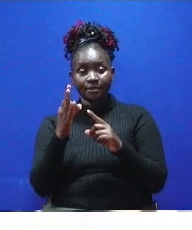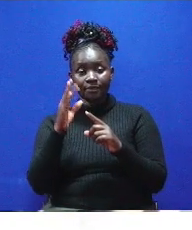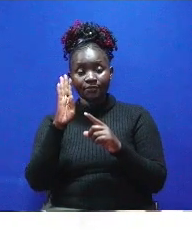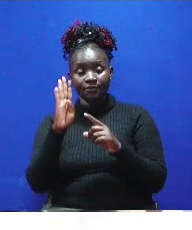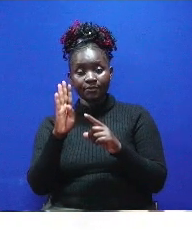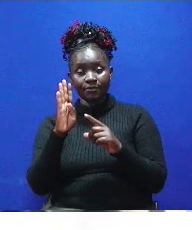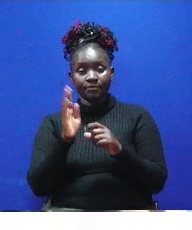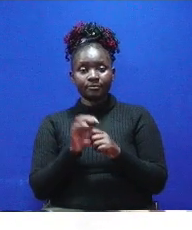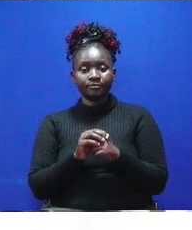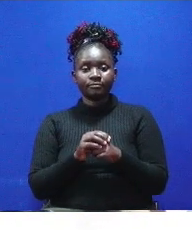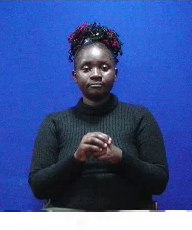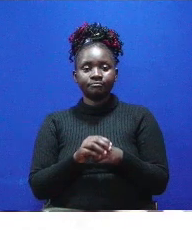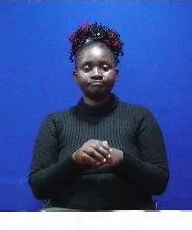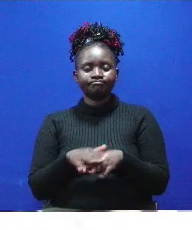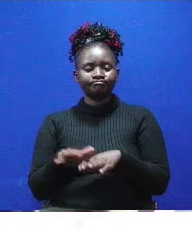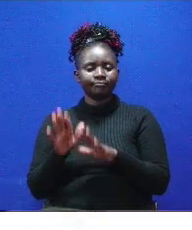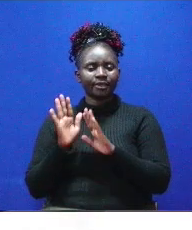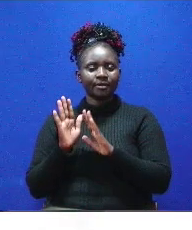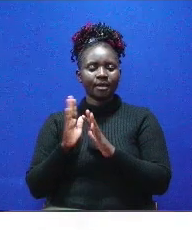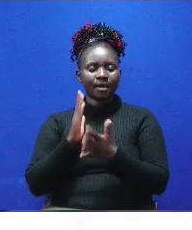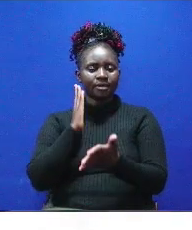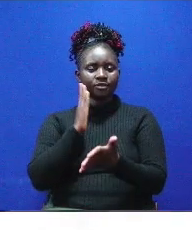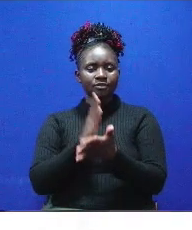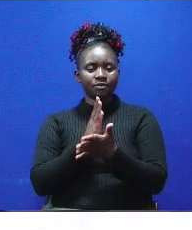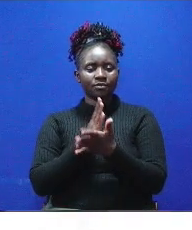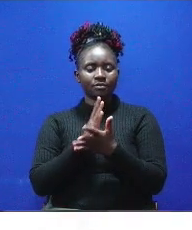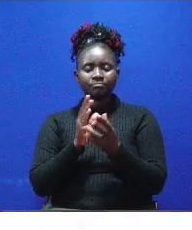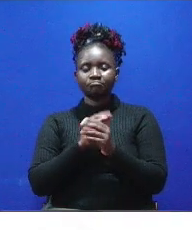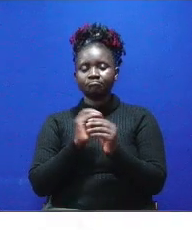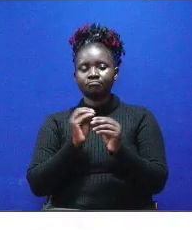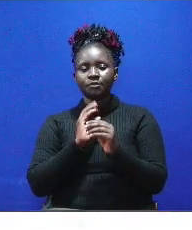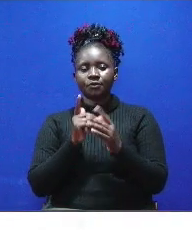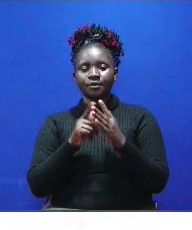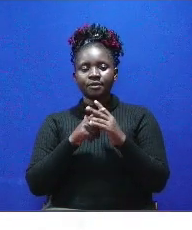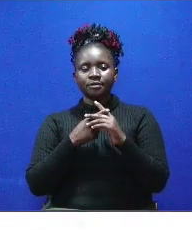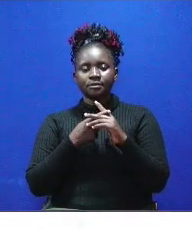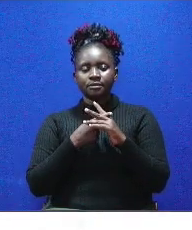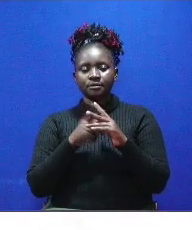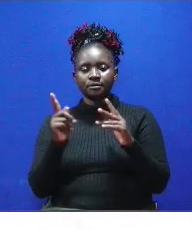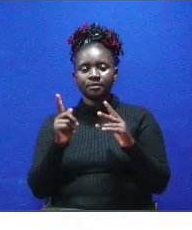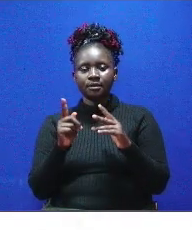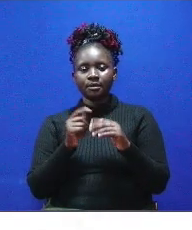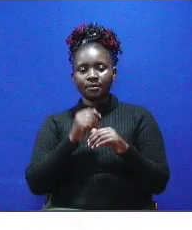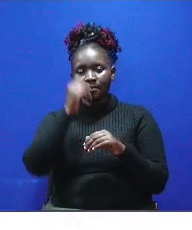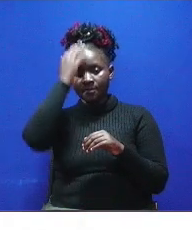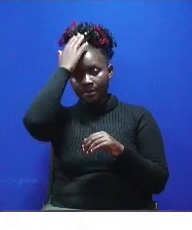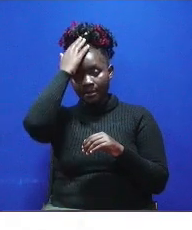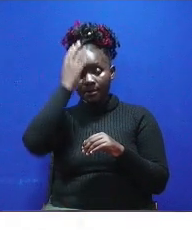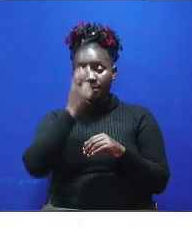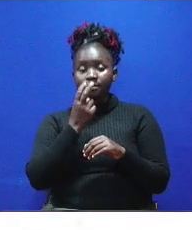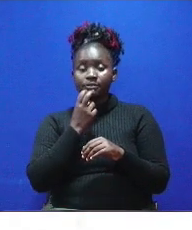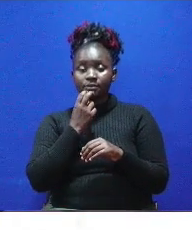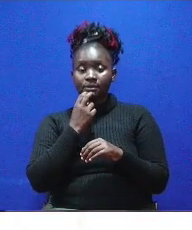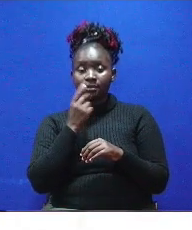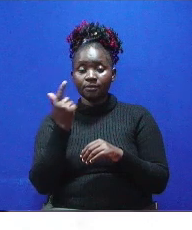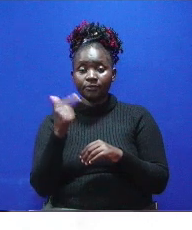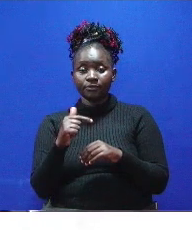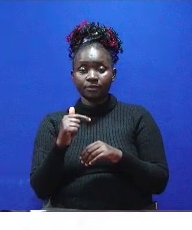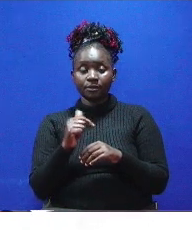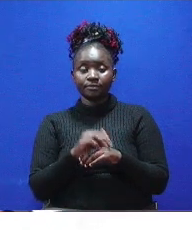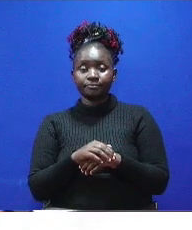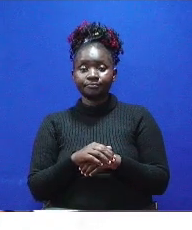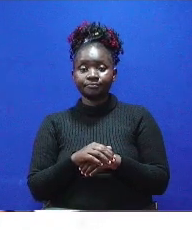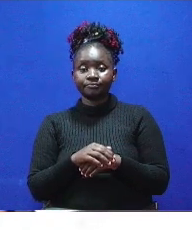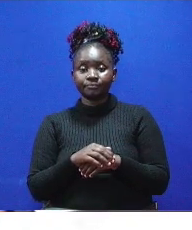hivyo hatutawaachilia hapa, bado tunaendelea. Tulianza kupanda miche kuanzia Jumatatu, Jumanne na siku ya leo.